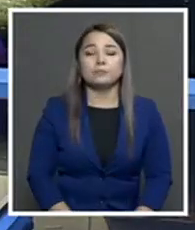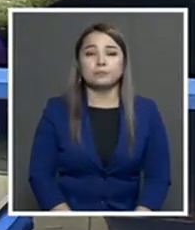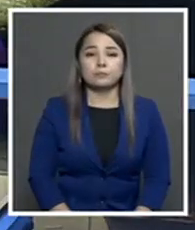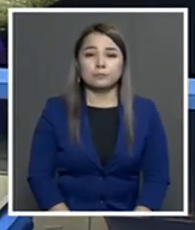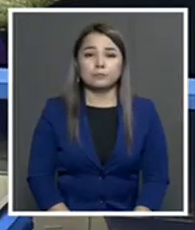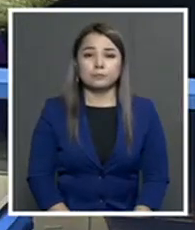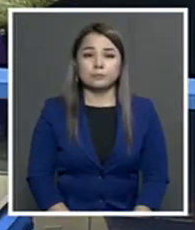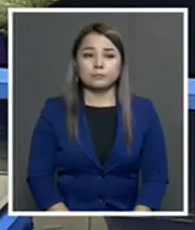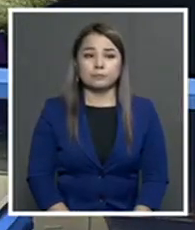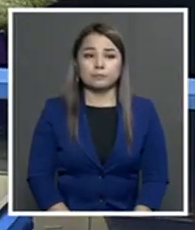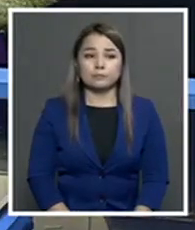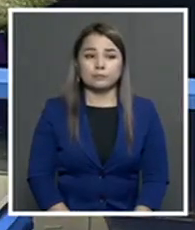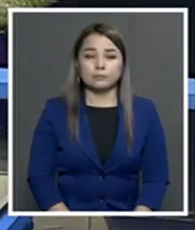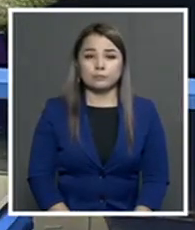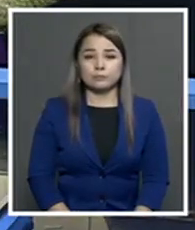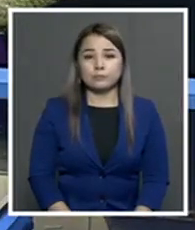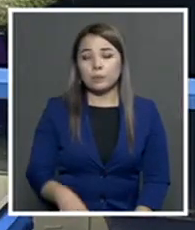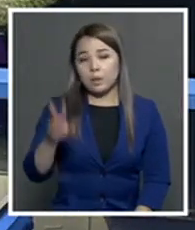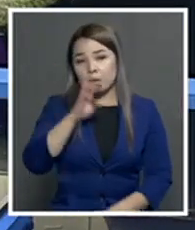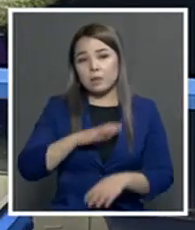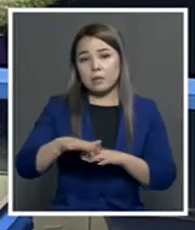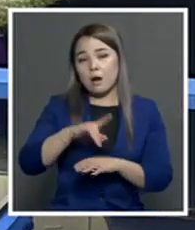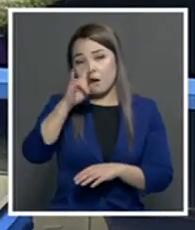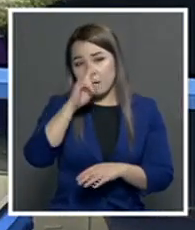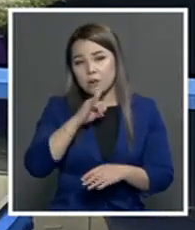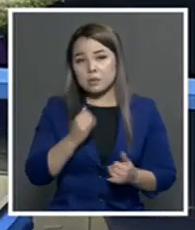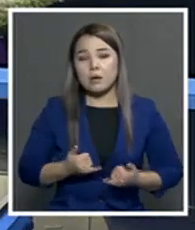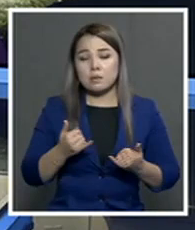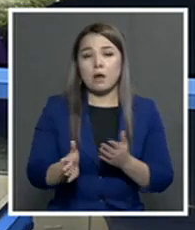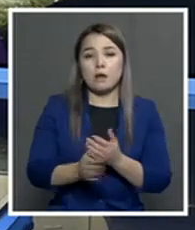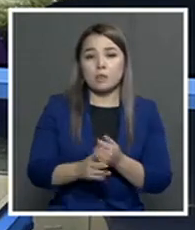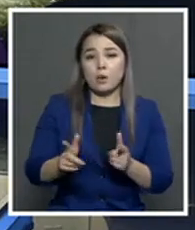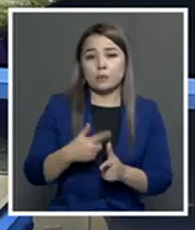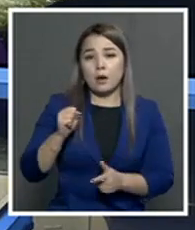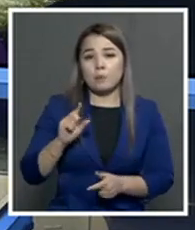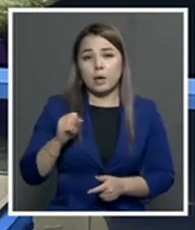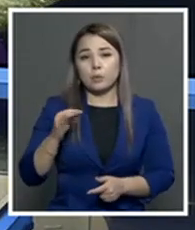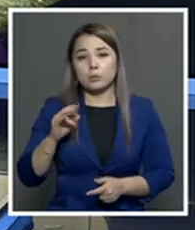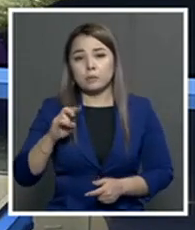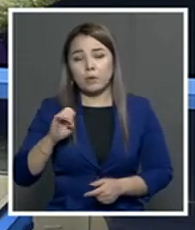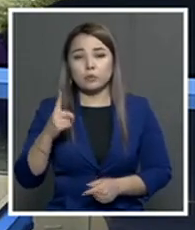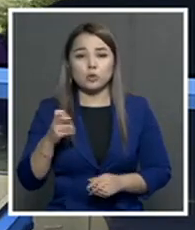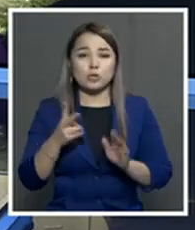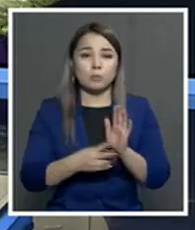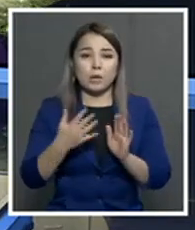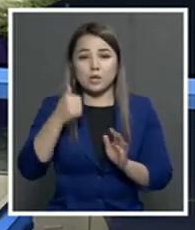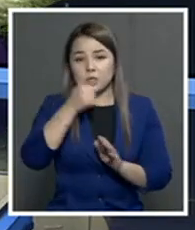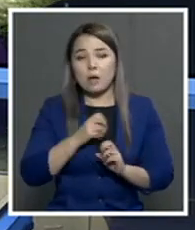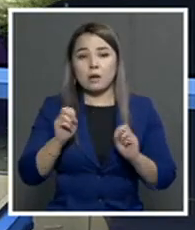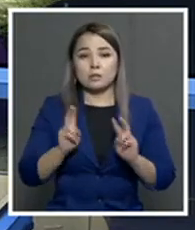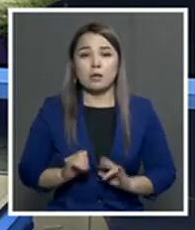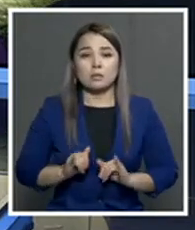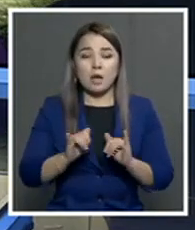Хабарымыздың соңында тағы да бір ақпарат. Қалың елім қазағым Атырауда осындай атаумен Абай Құнанбайұлының 175 жылдығына